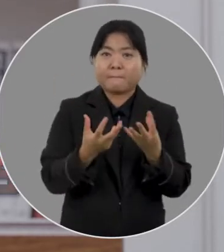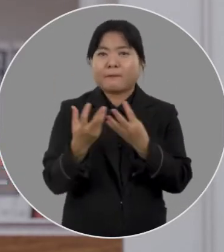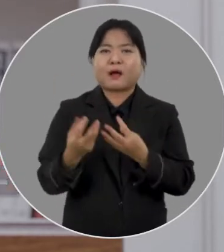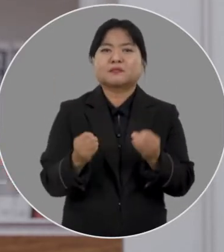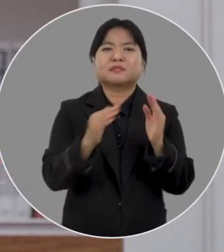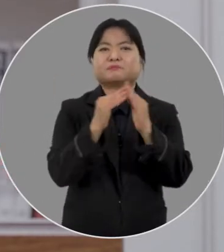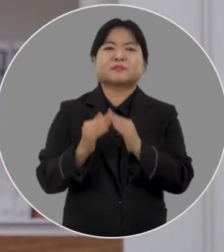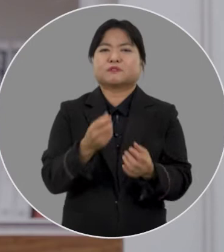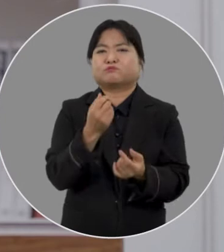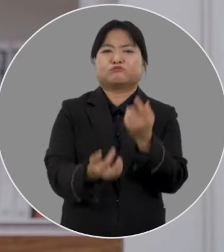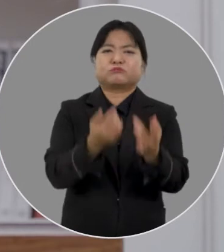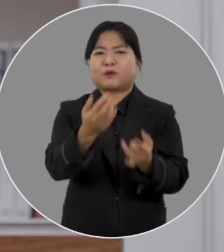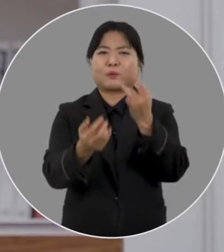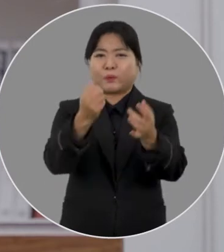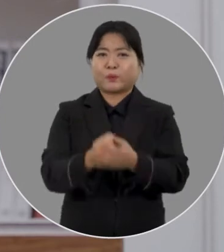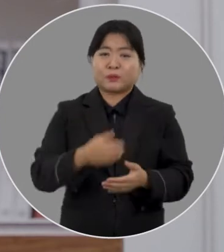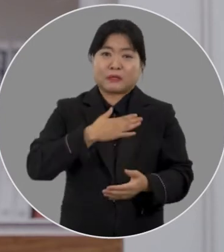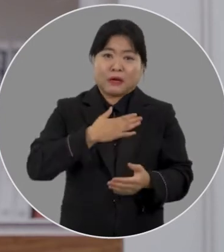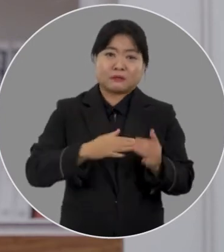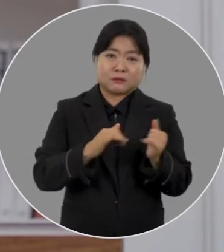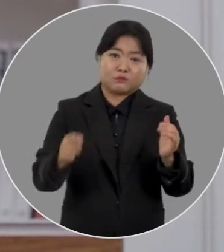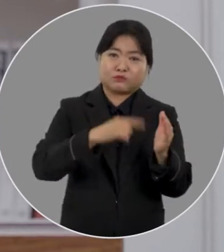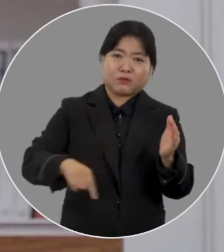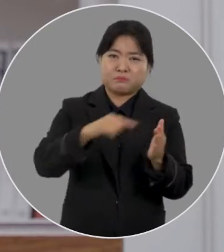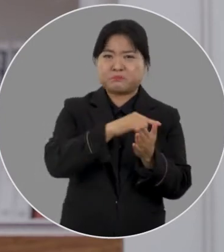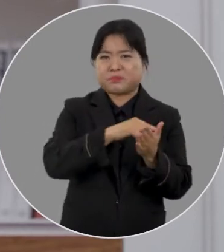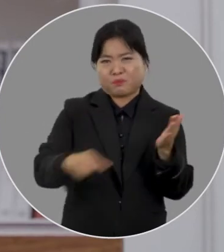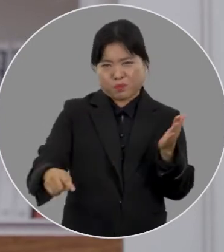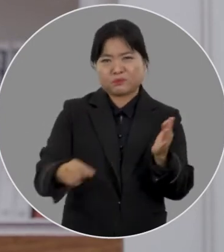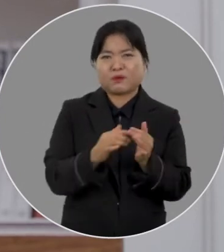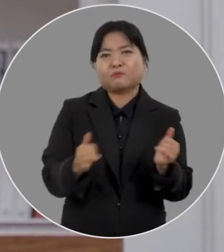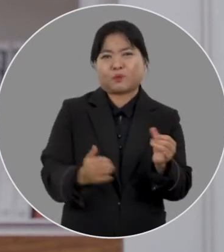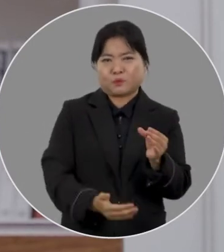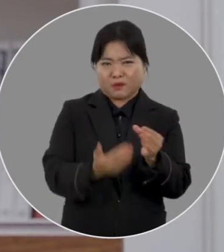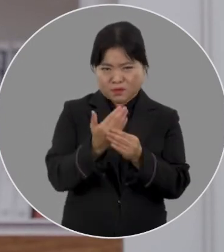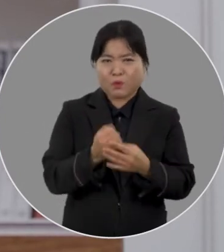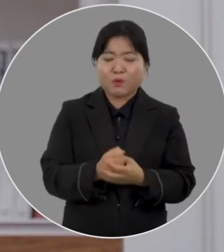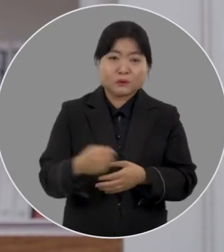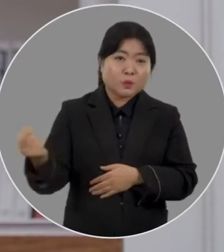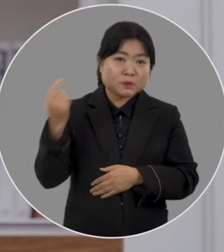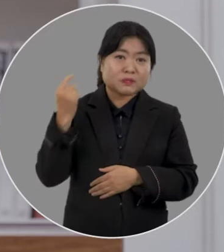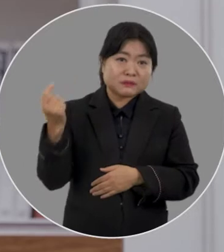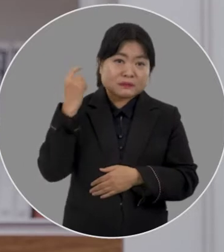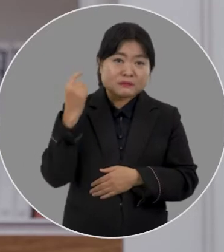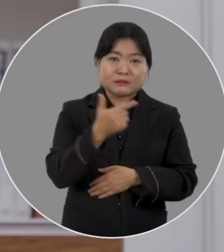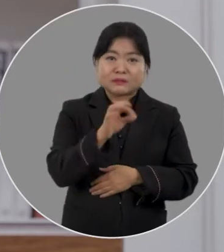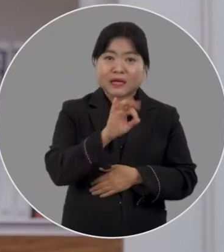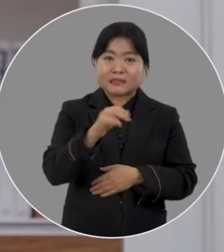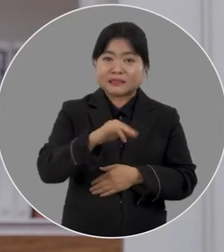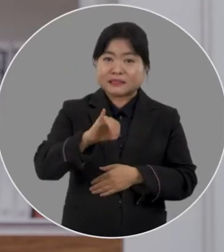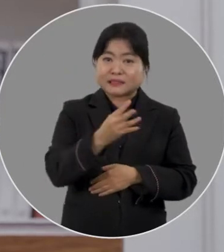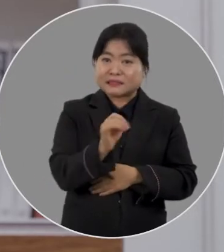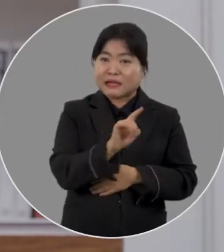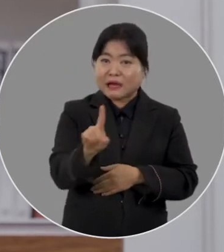과정에서 많은 집들이 불타고 제가 아는 사람들 중에 피해를 본 분들도 생기고, 그 소식을